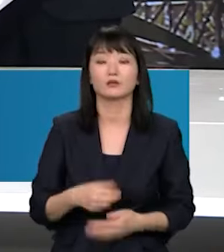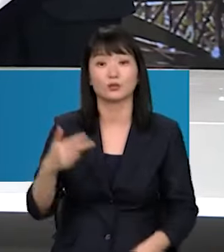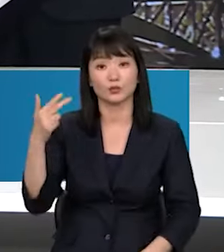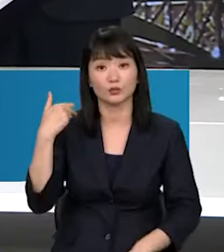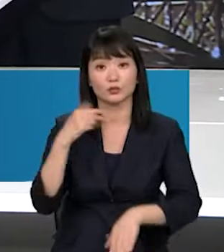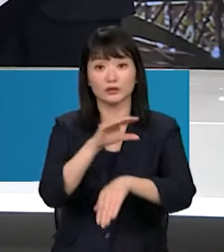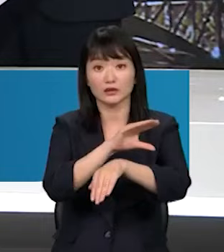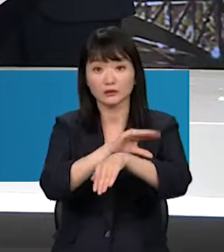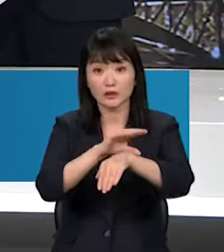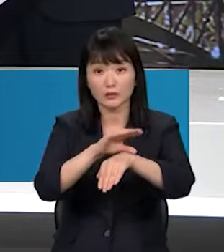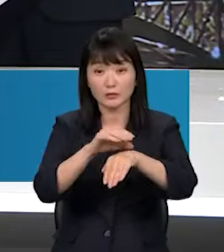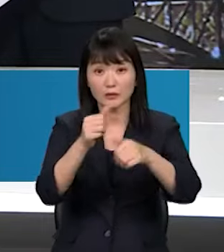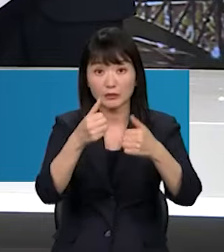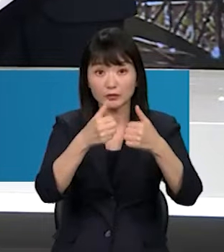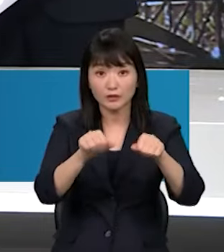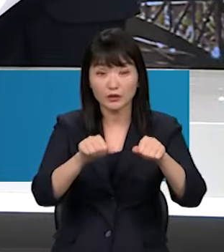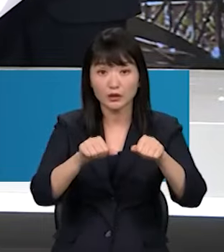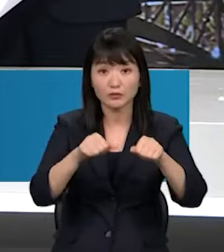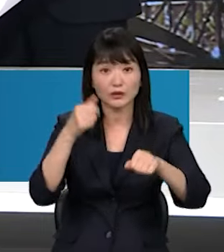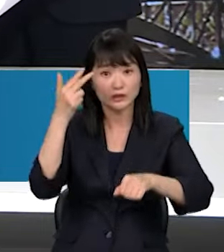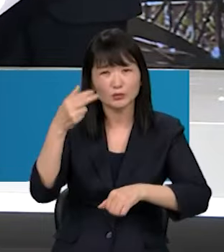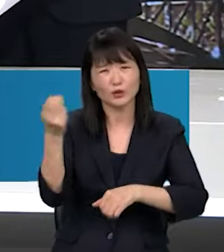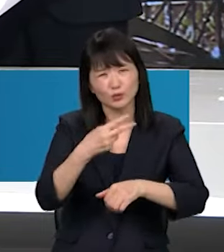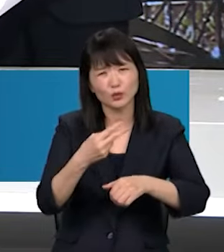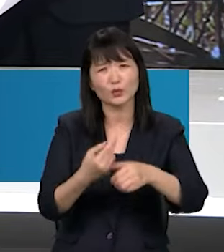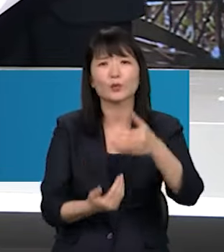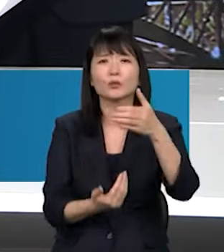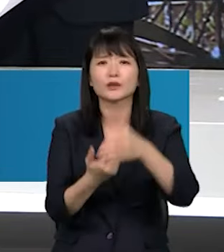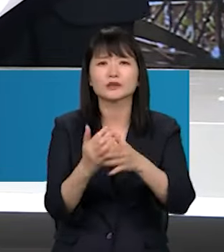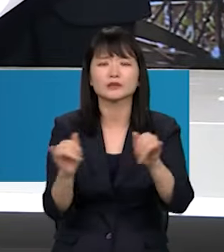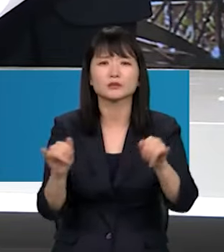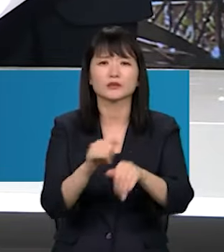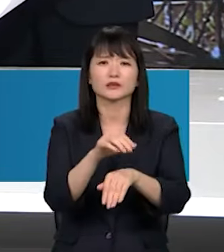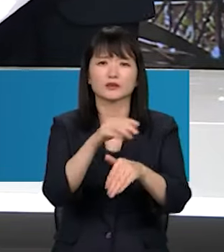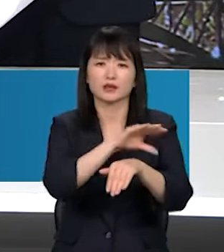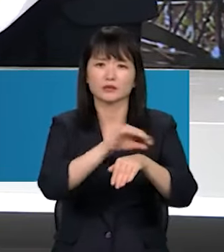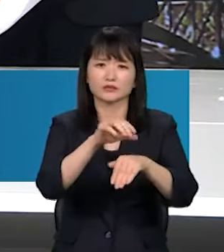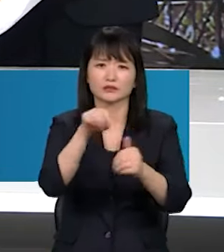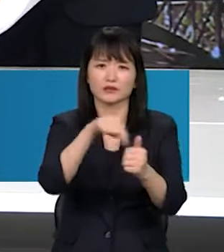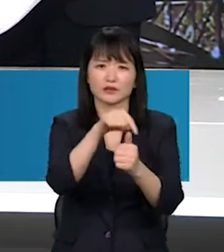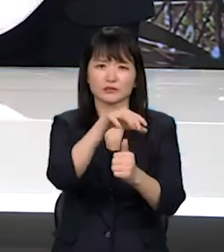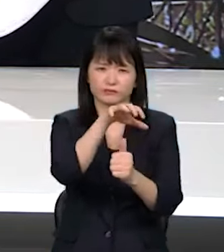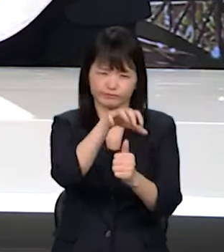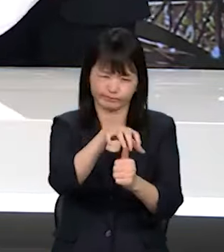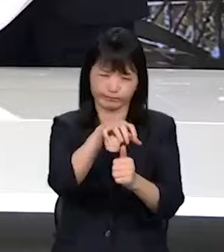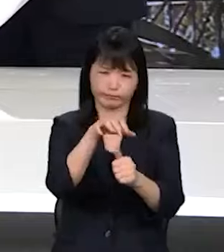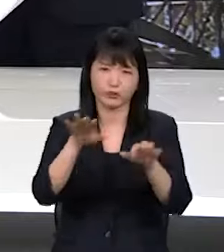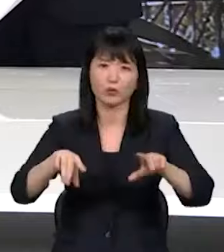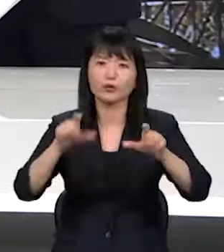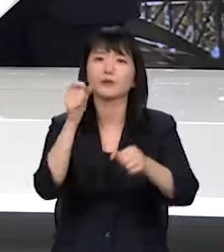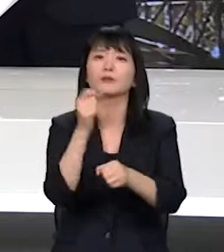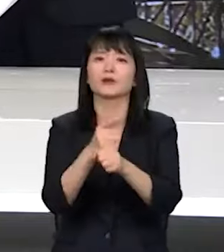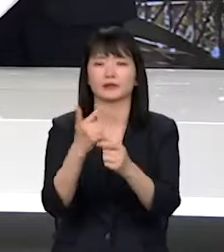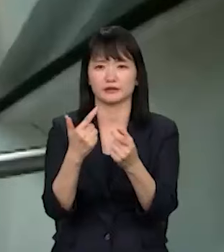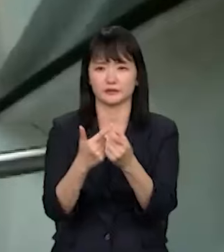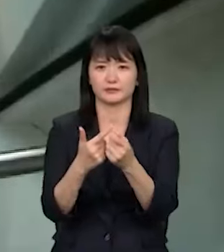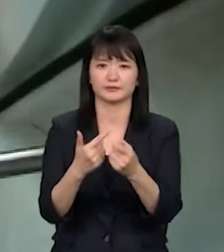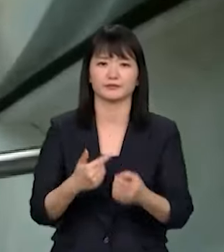지난주 고장 사고에 이어 일주일 만에 또 시민들 발이 묶였는데 올해 벌써 여섯 번째입니다. 오원석 기자입니다.